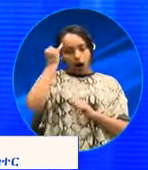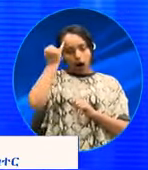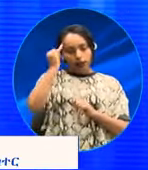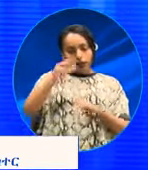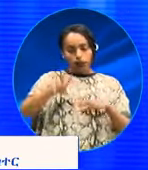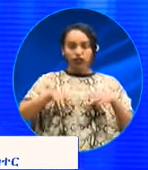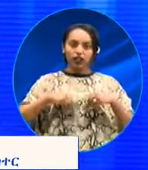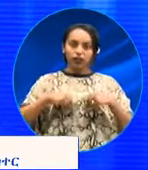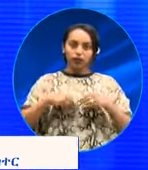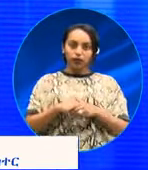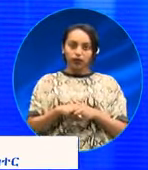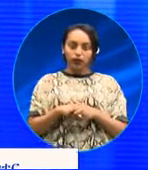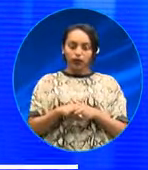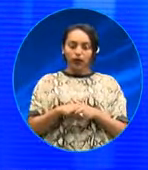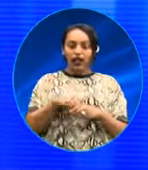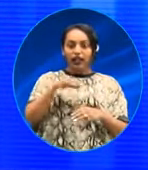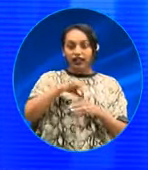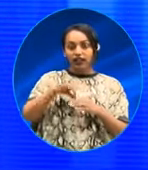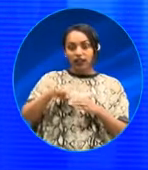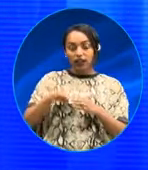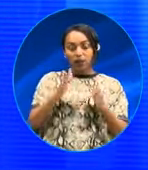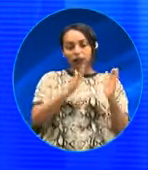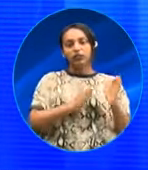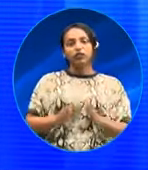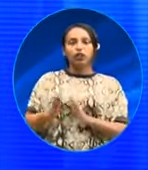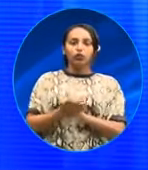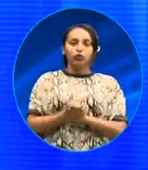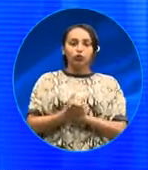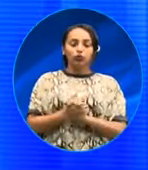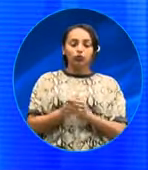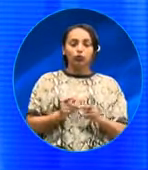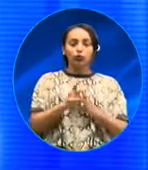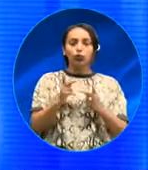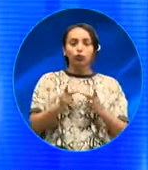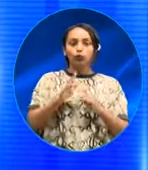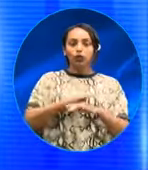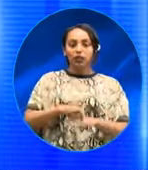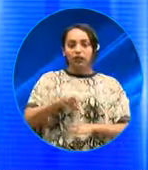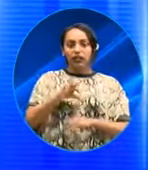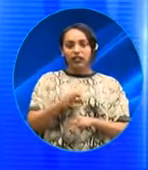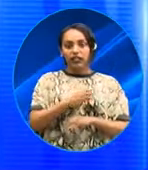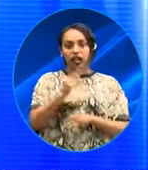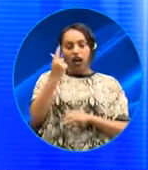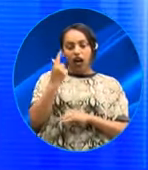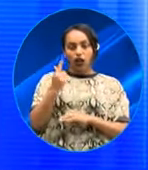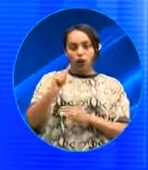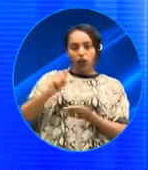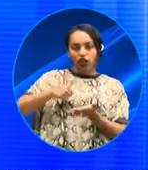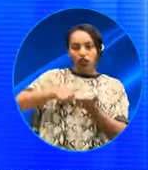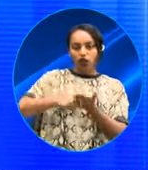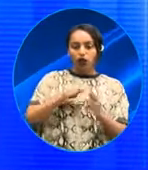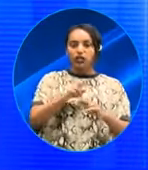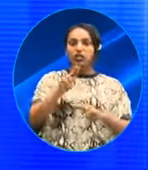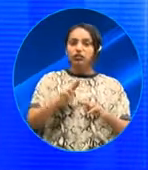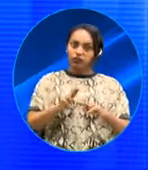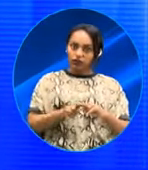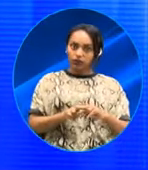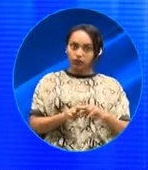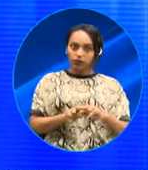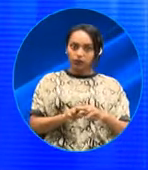ሀሳቡን ተቀብሎ ለተከላ በተዘጋጁት ሳይቶች ላይ መገኘትና አረንጓዴ አሻራውን